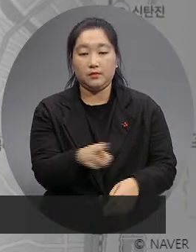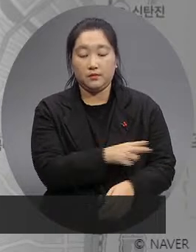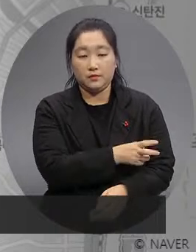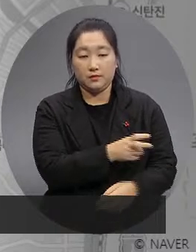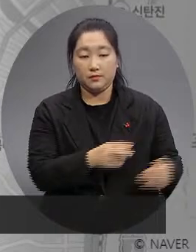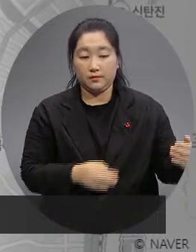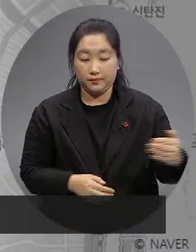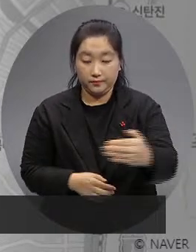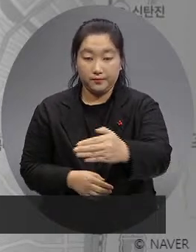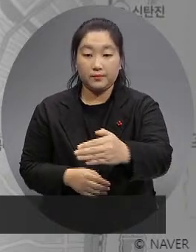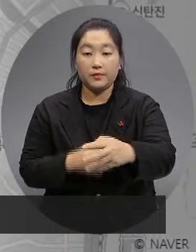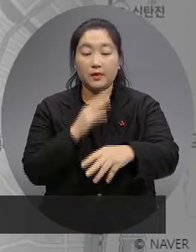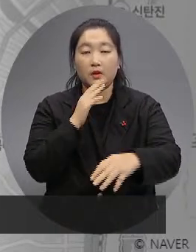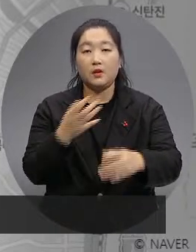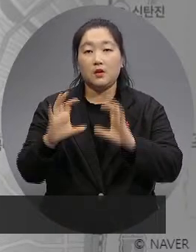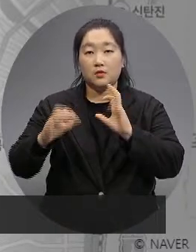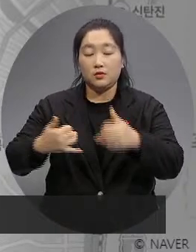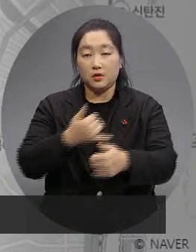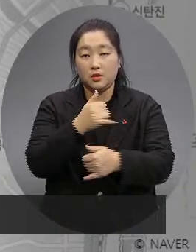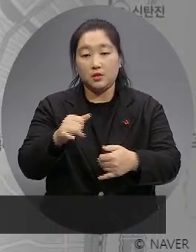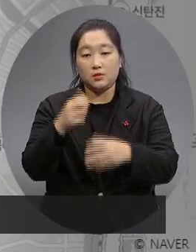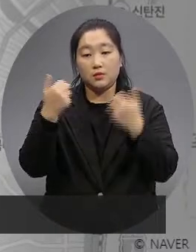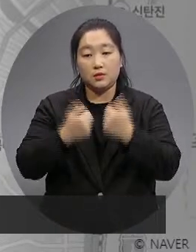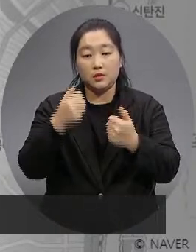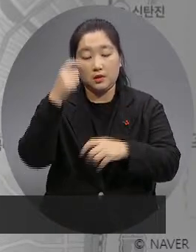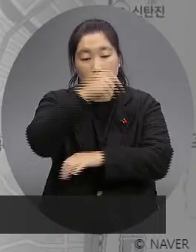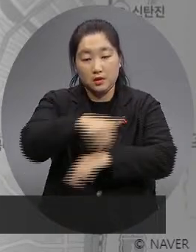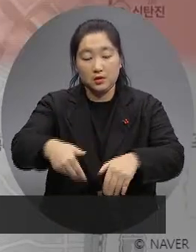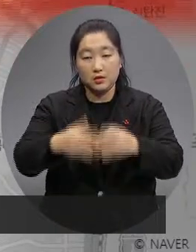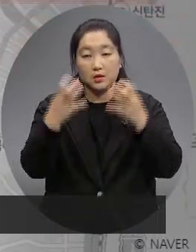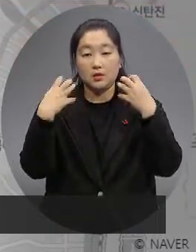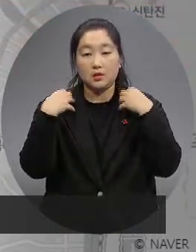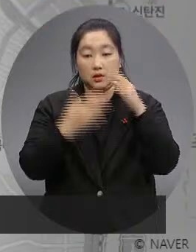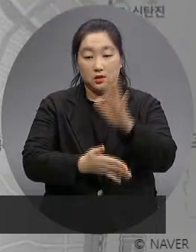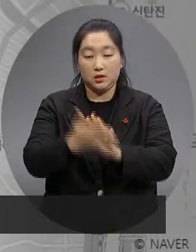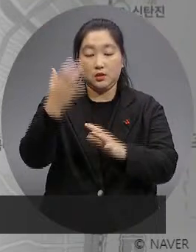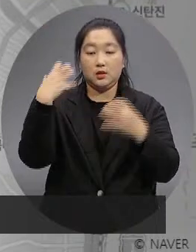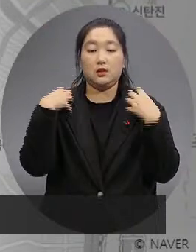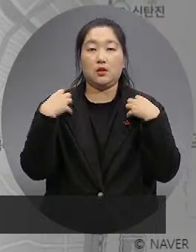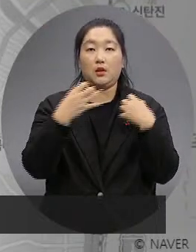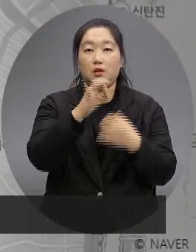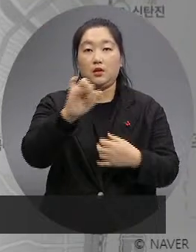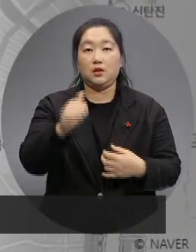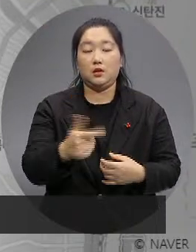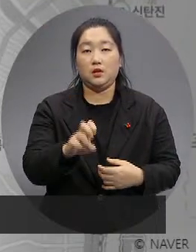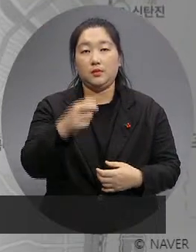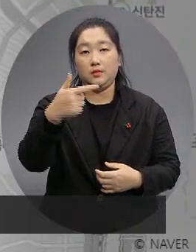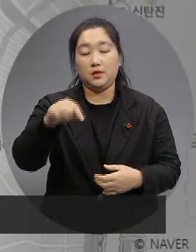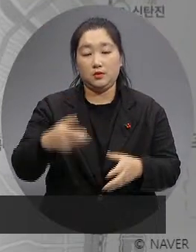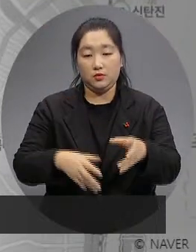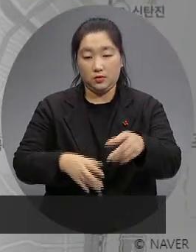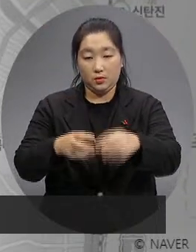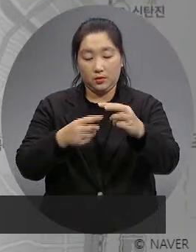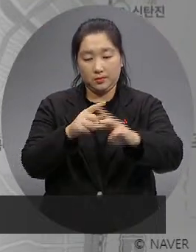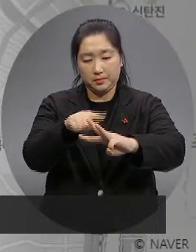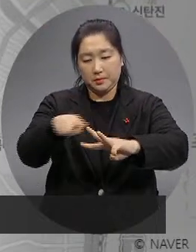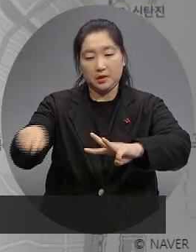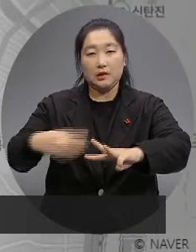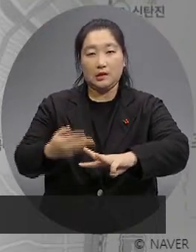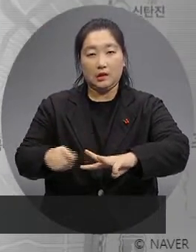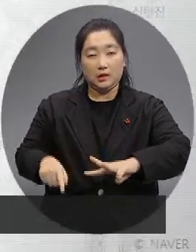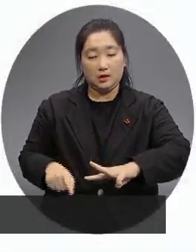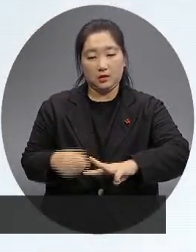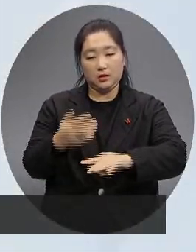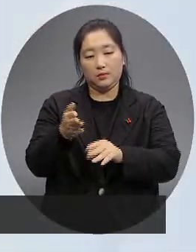주요 경유지는 국회 세종의사당 예정지와 세종시청, 임난수로 등으로 달라 경로엔 차이가